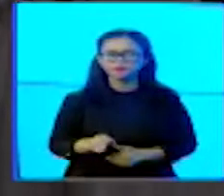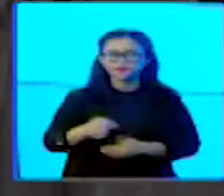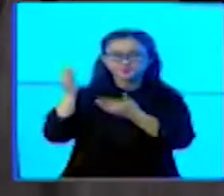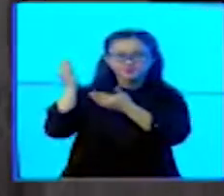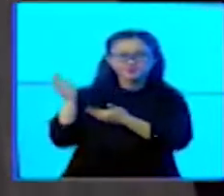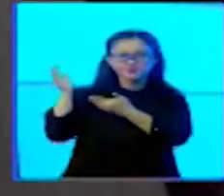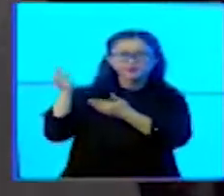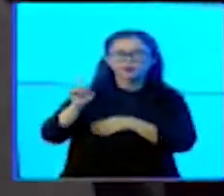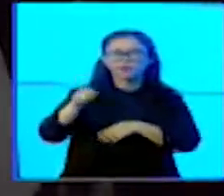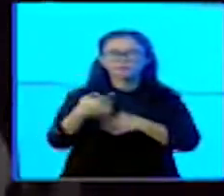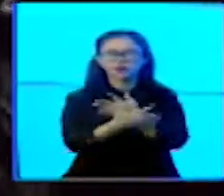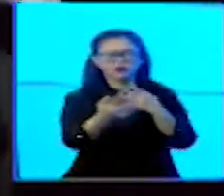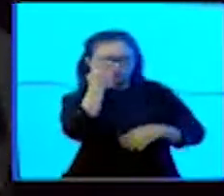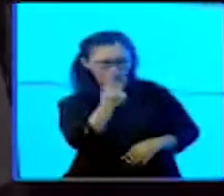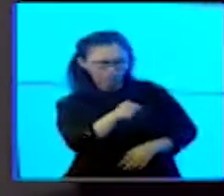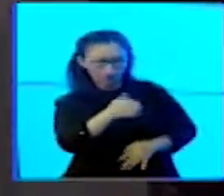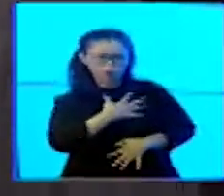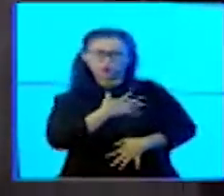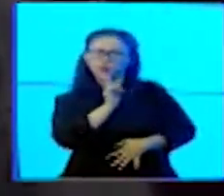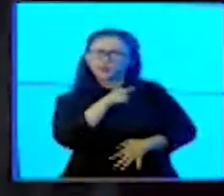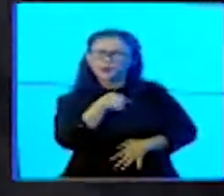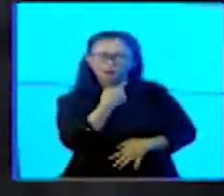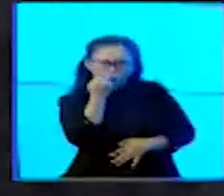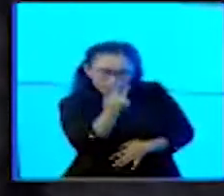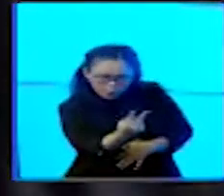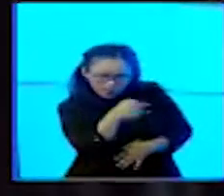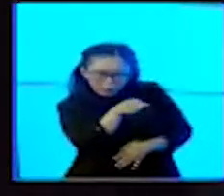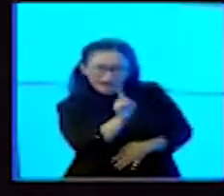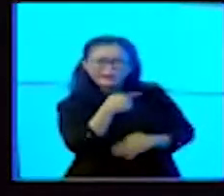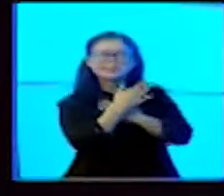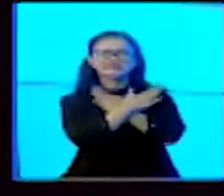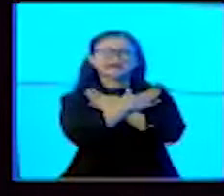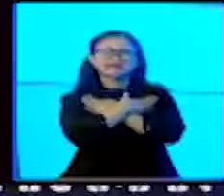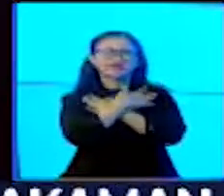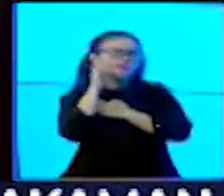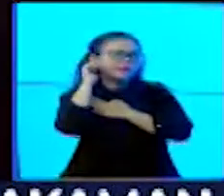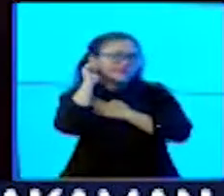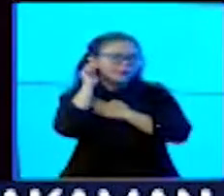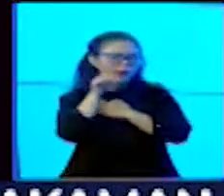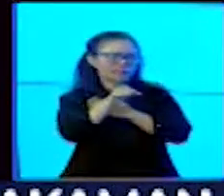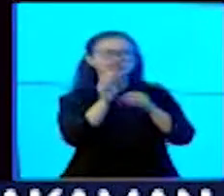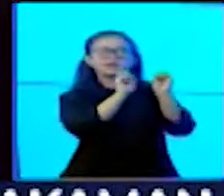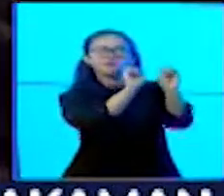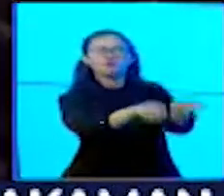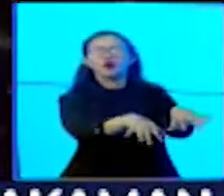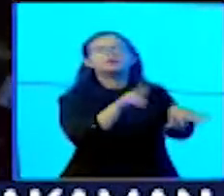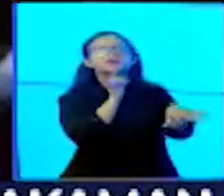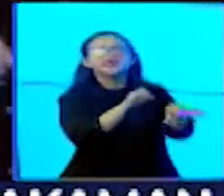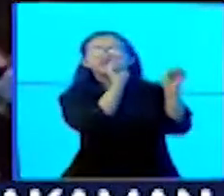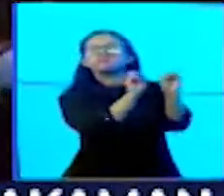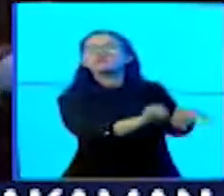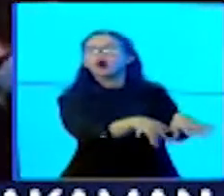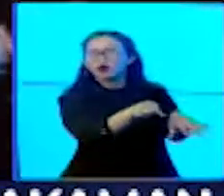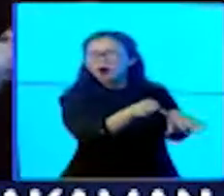Warga dihebohkan dengan penemuan jenazah pasien wanita yang ditinggalkan di depan gerbang pemakaman umum Kenari di Jalan Perkutut Raya, Medan,